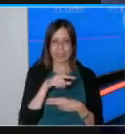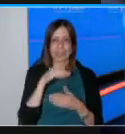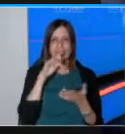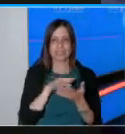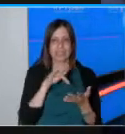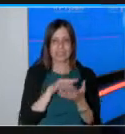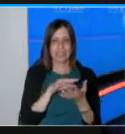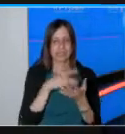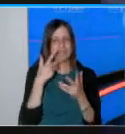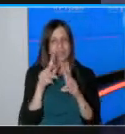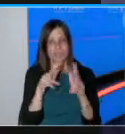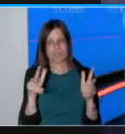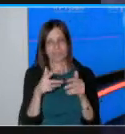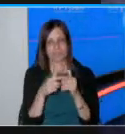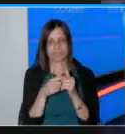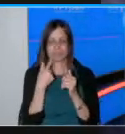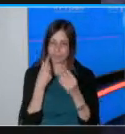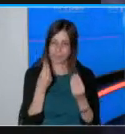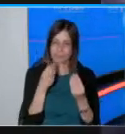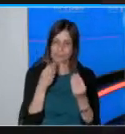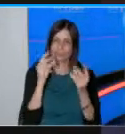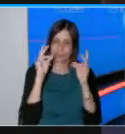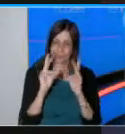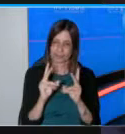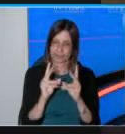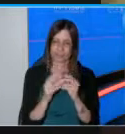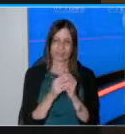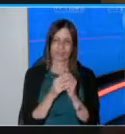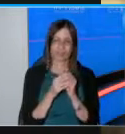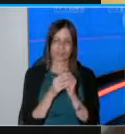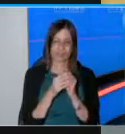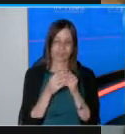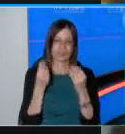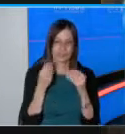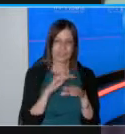סיטואציה... ברונו, שים נקודה רגע. אני רוצה לשאול...